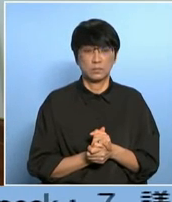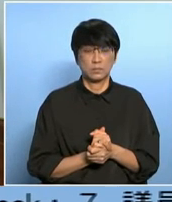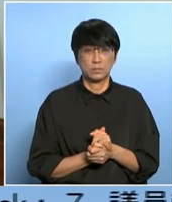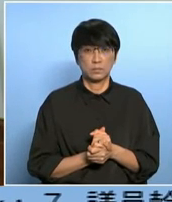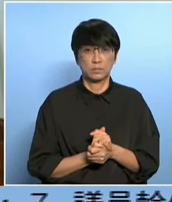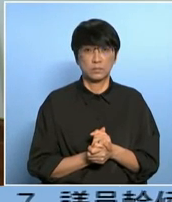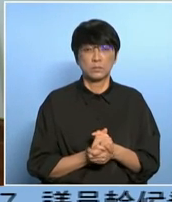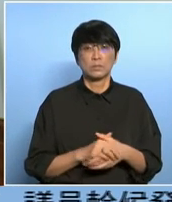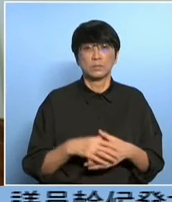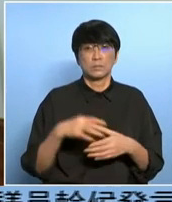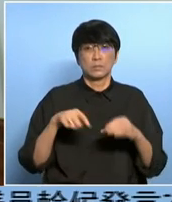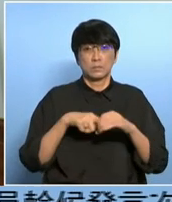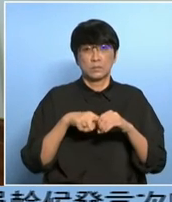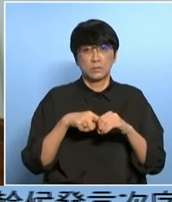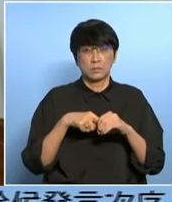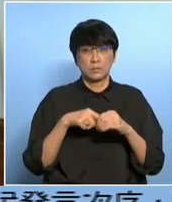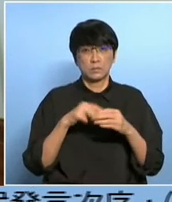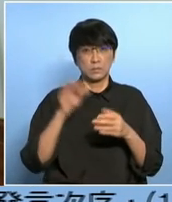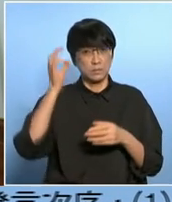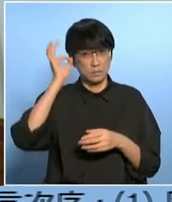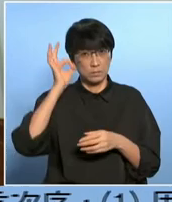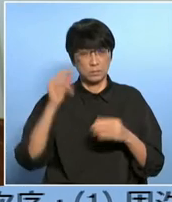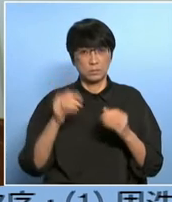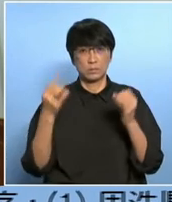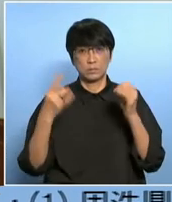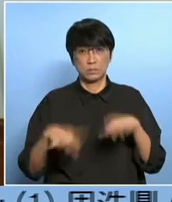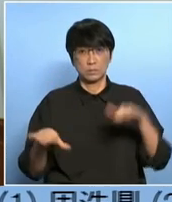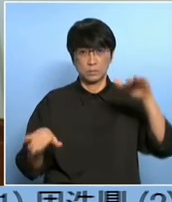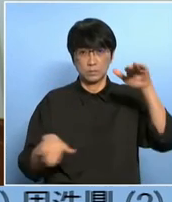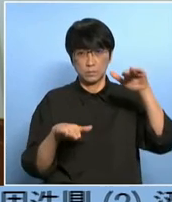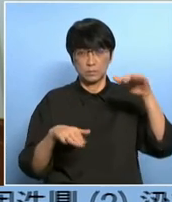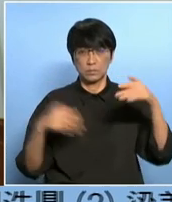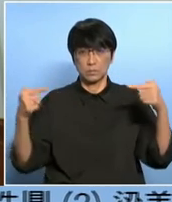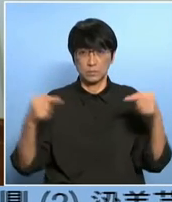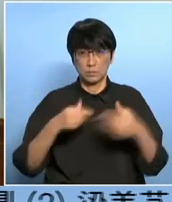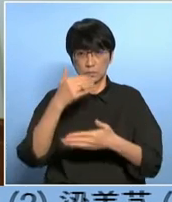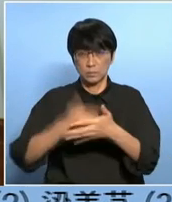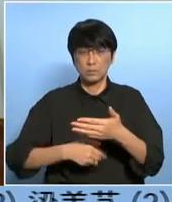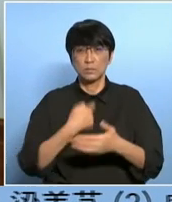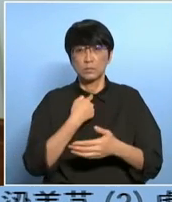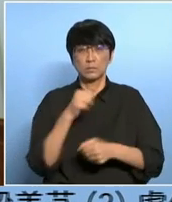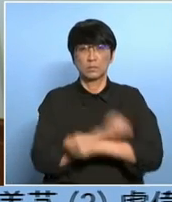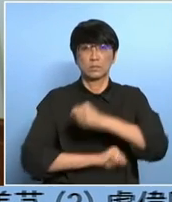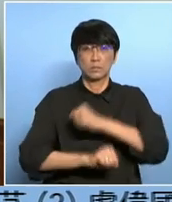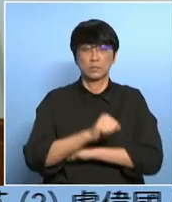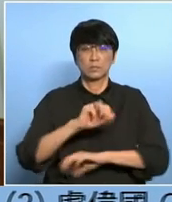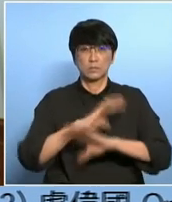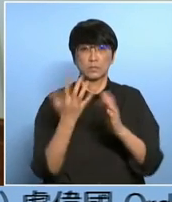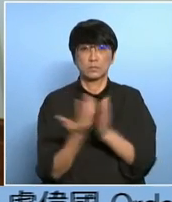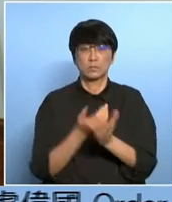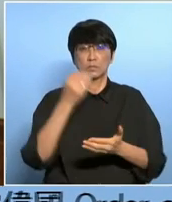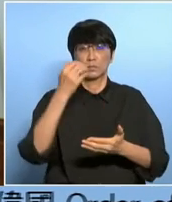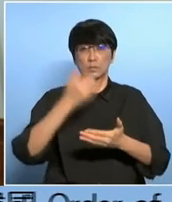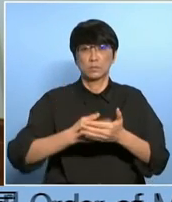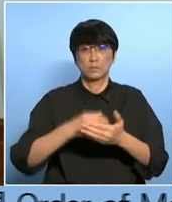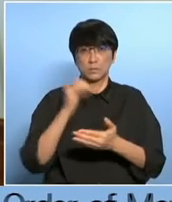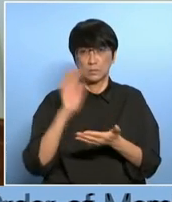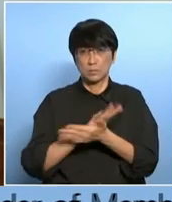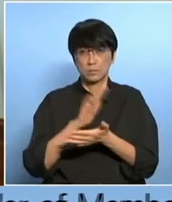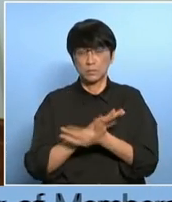富差距的方法早是老生常談，勞工界多年亦提出了不少的建